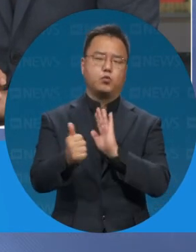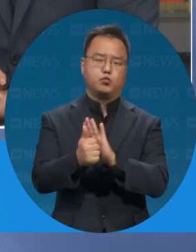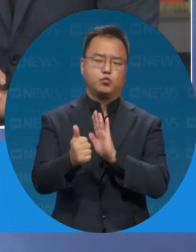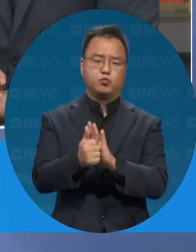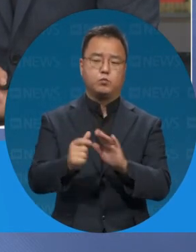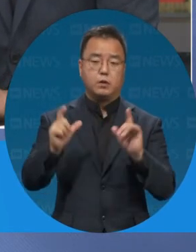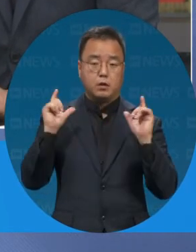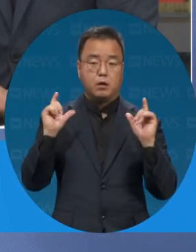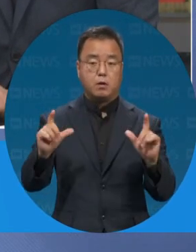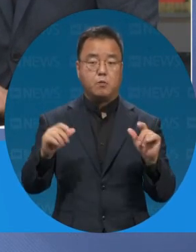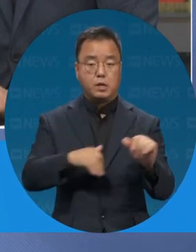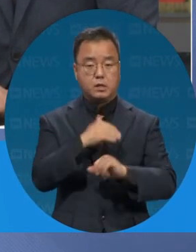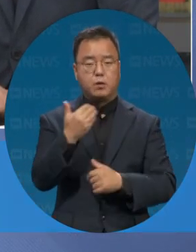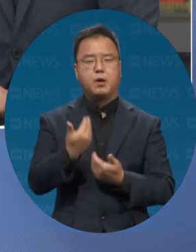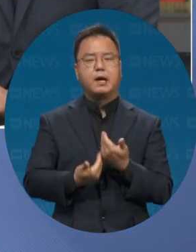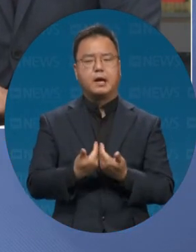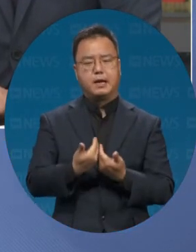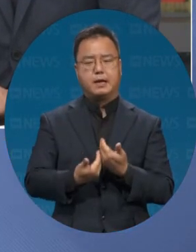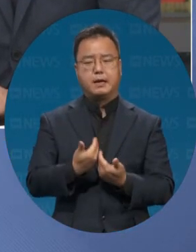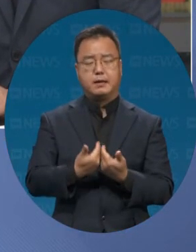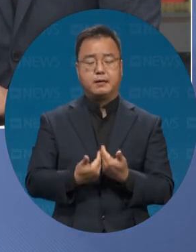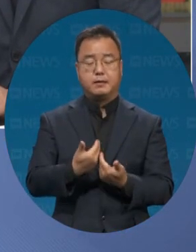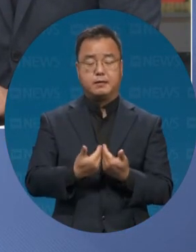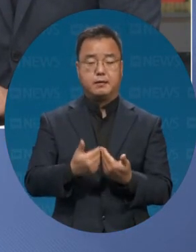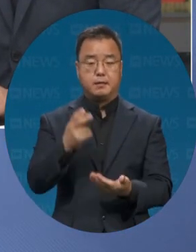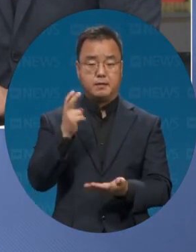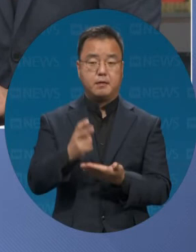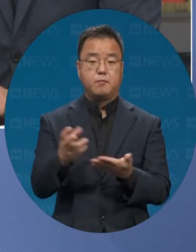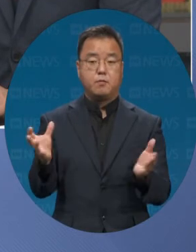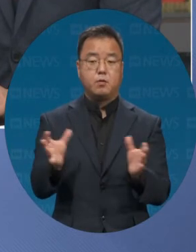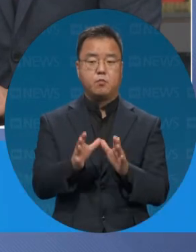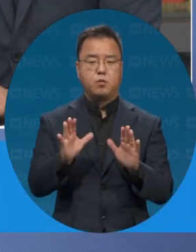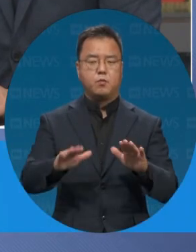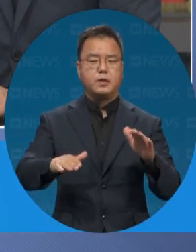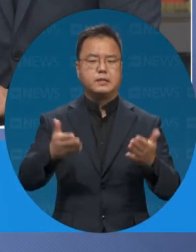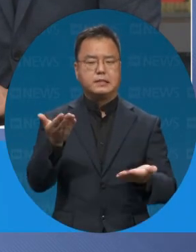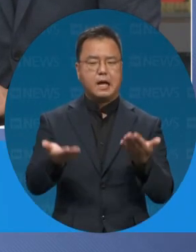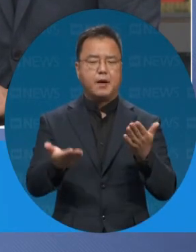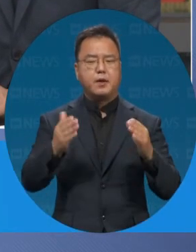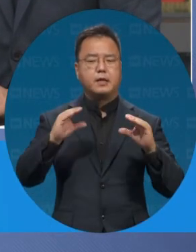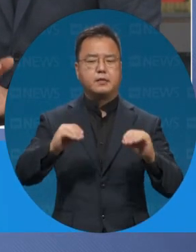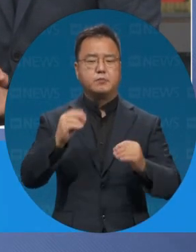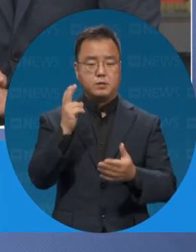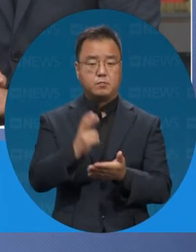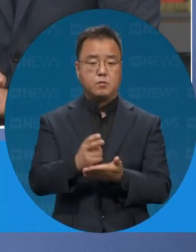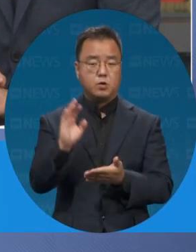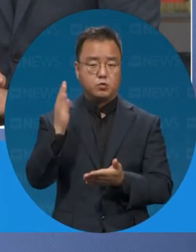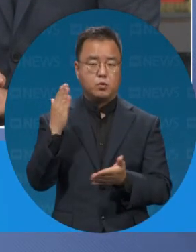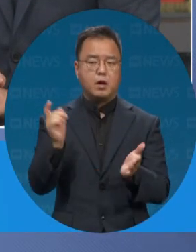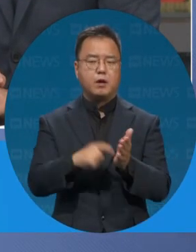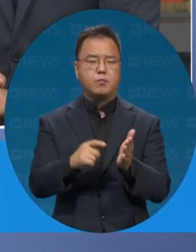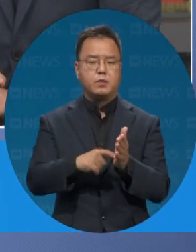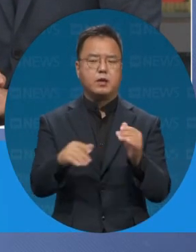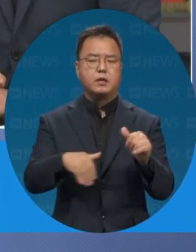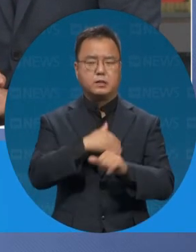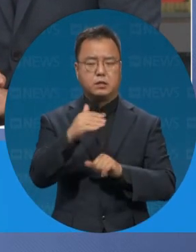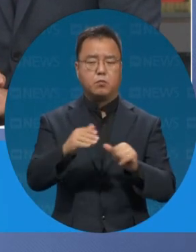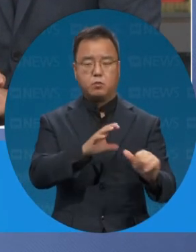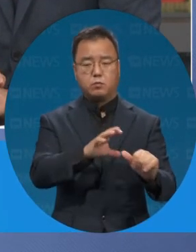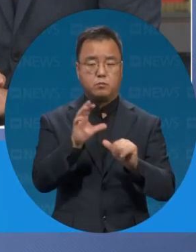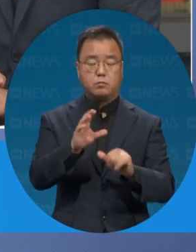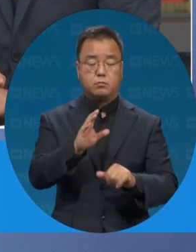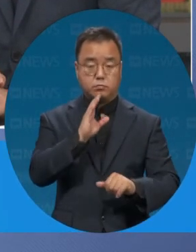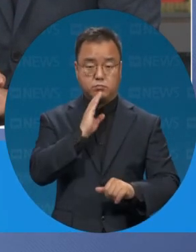갈등이 커지고 있는데요 법무부는 성명을 통해 차별 금지법 은 최근에 비상사태 에도 적용이 된다 며 장애